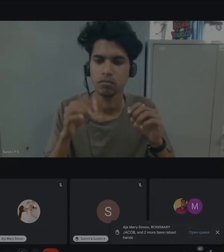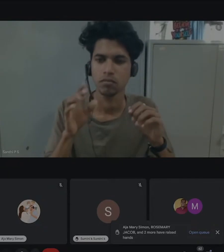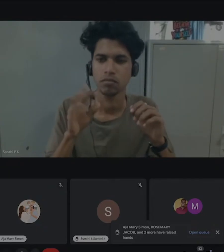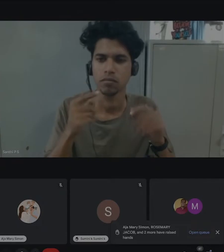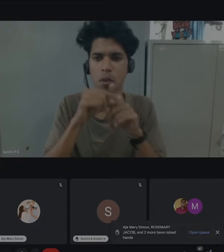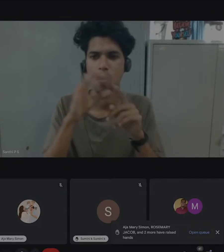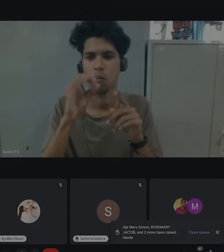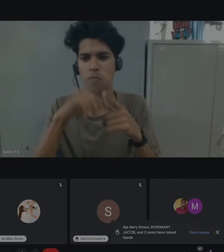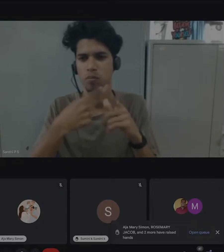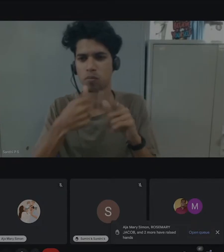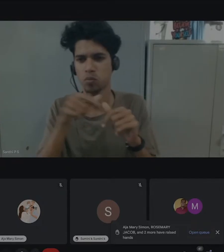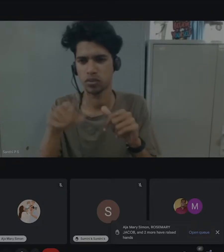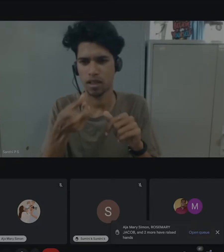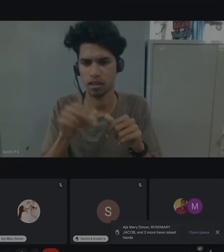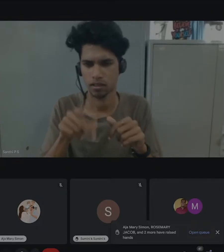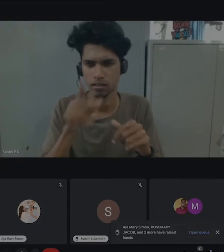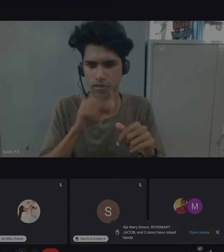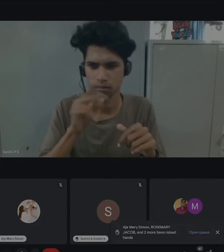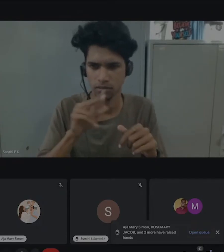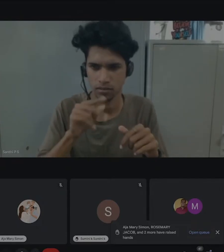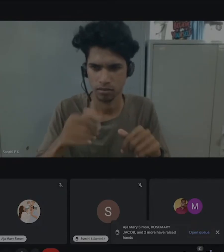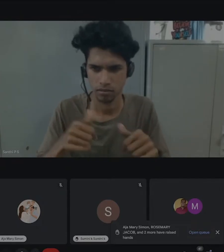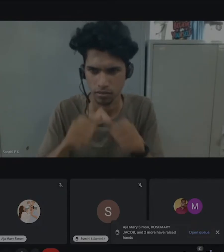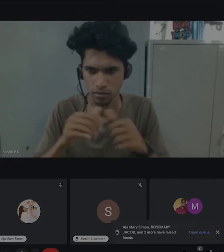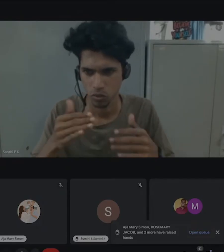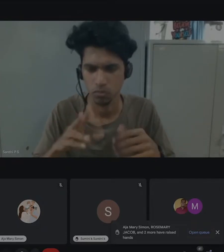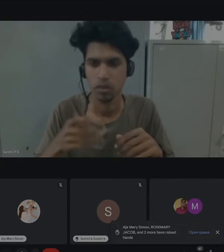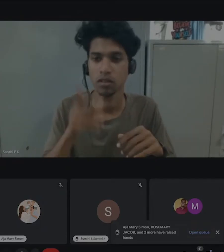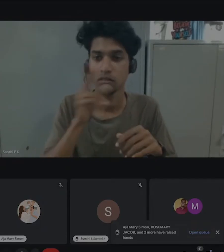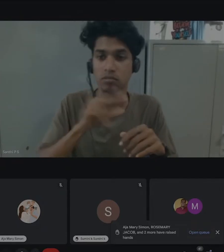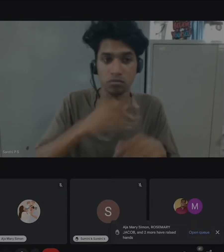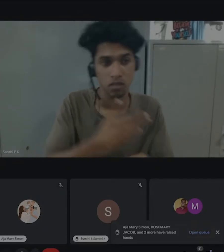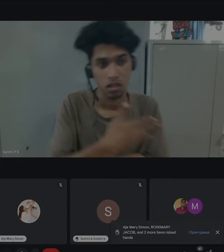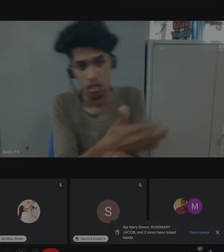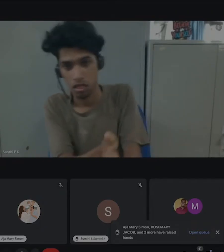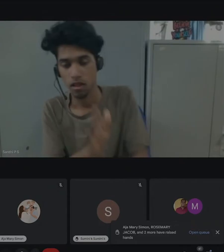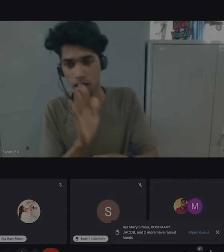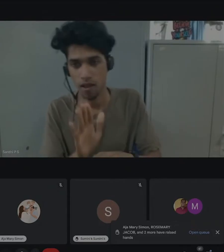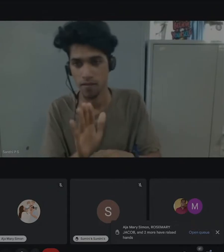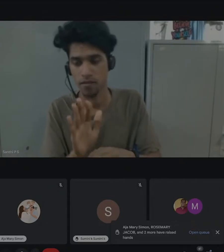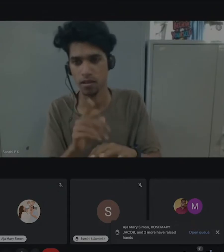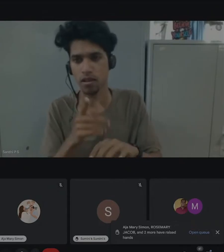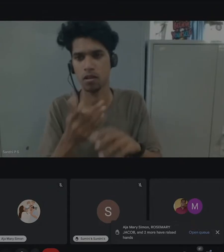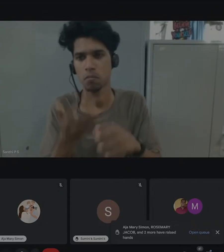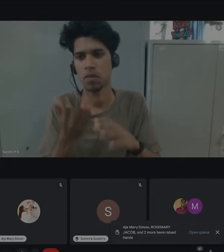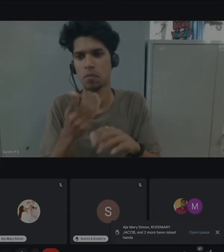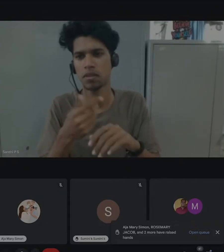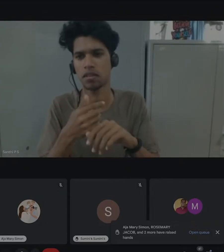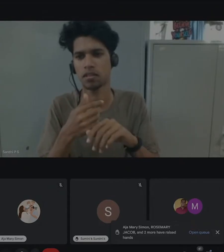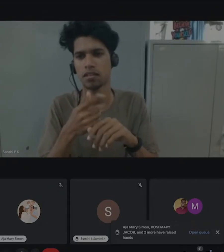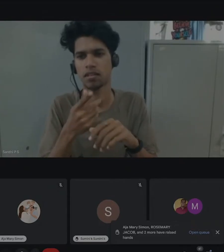ഒരു ഉത്തരം തന്നാൽ നല്ലതായിരിക്കും. സംസാരിച്ചു തുടങ്ങാൻ ഡിലേ ഉണ്ടായിരുന്നിരിക്കണം കുഞ്ഞിന്, അതുകൊണ്ടാണ് ഈ ചെറിയ